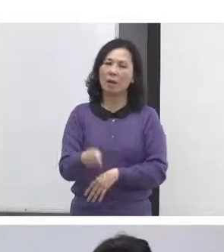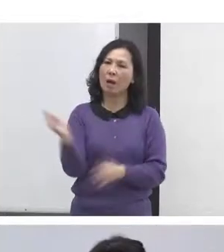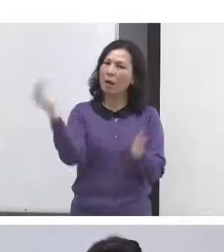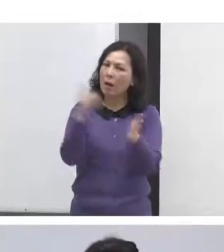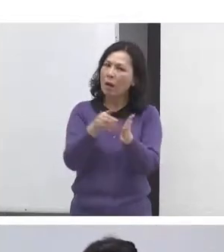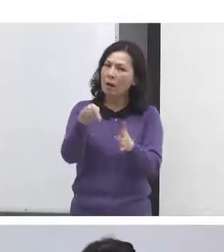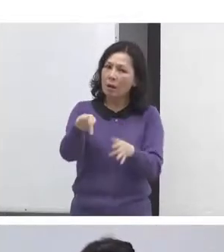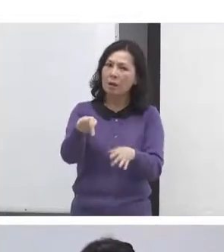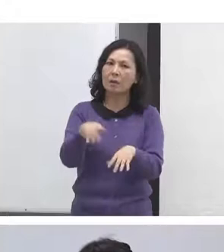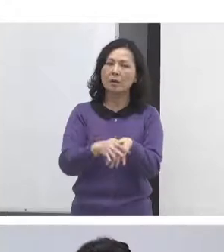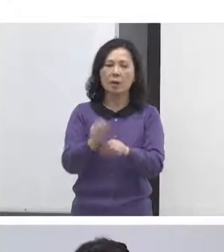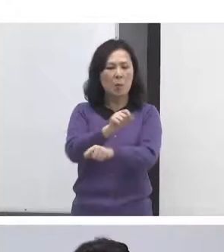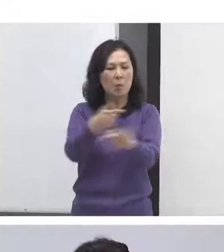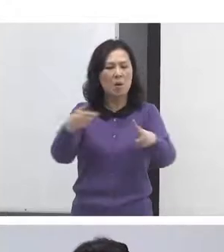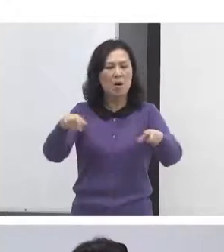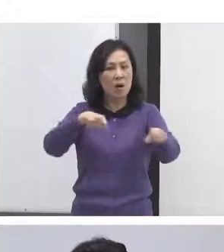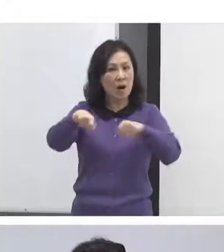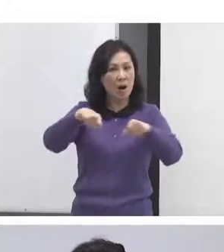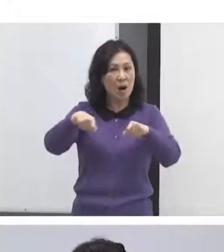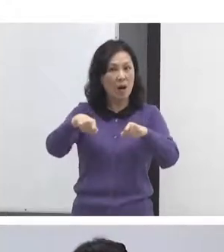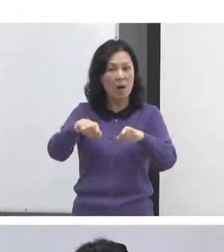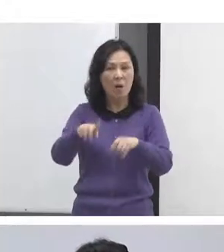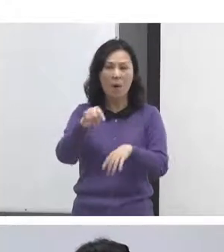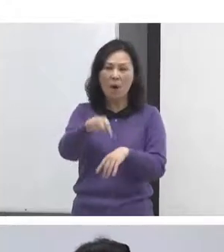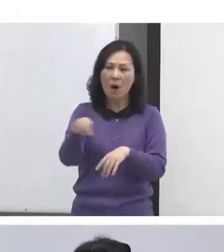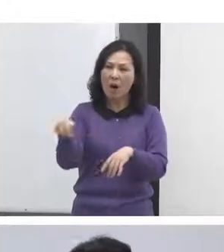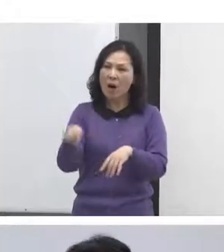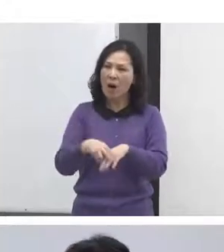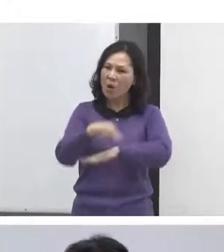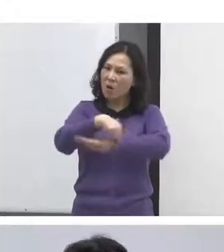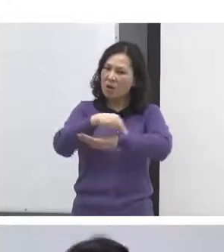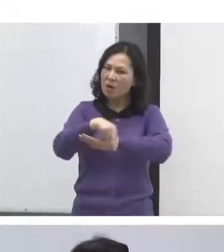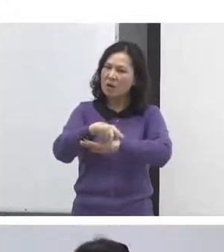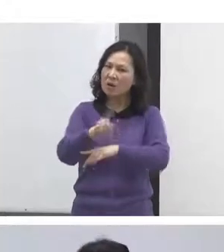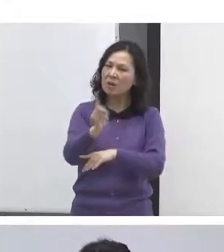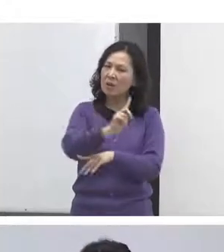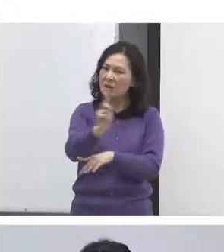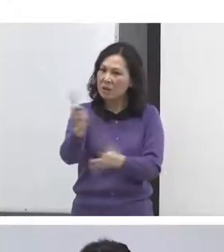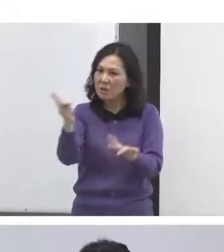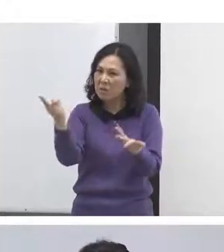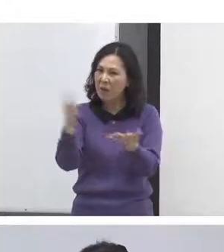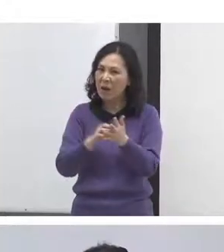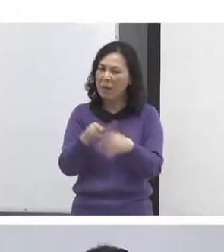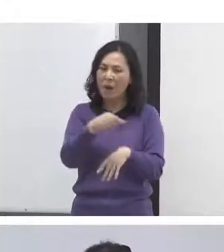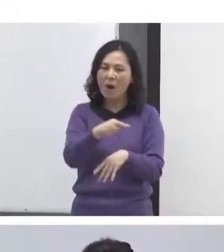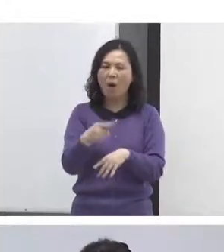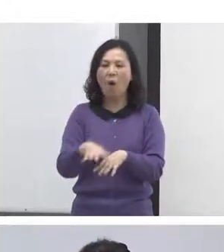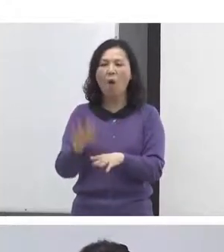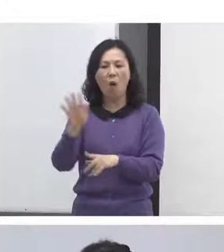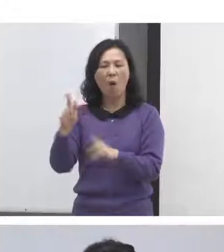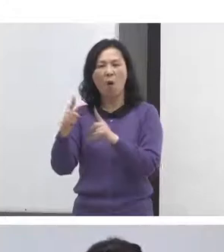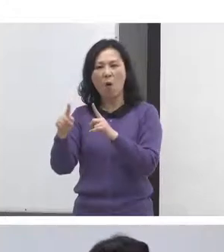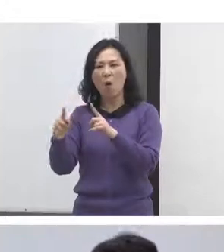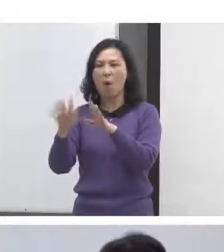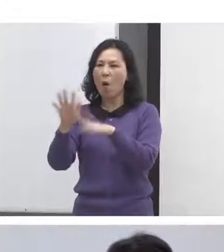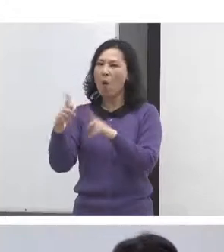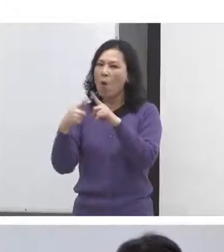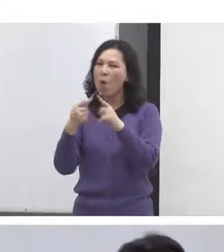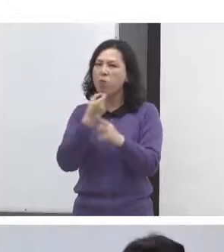计划，这些不同的计划里面有什么样不同的设计的原则，让人家比较愿意参与。好，那这